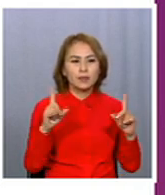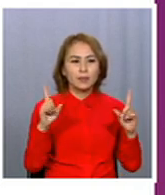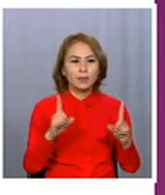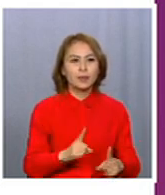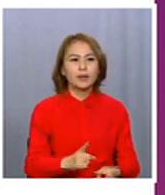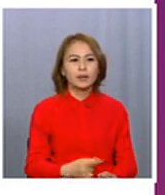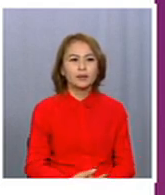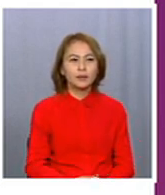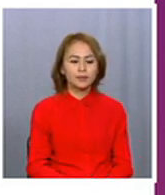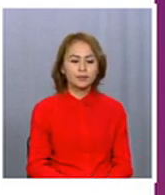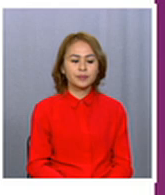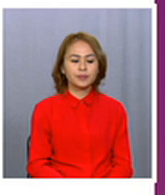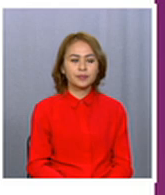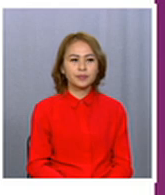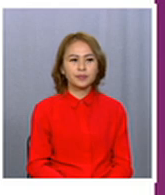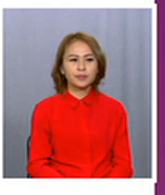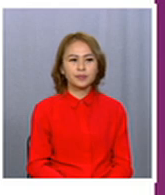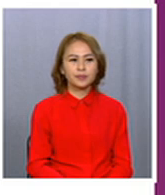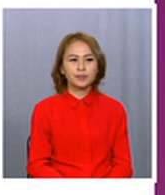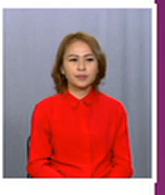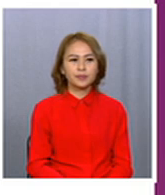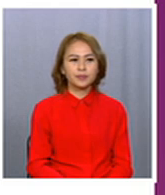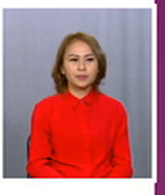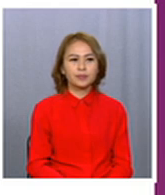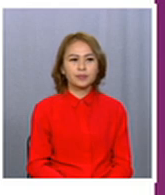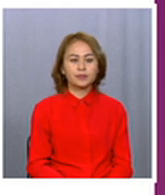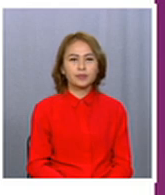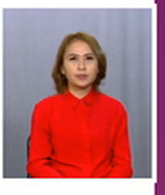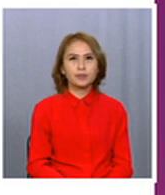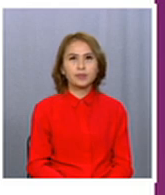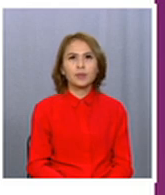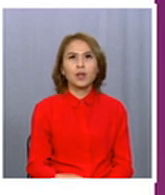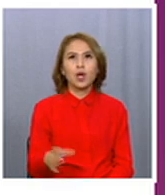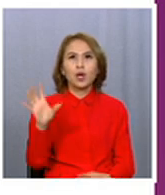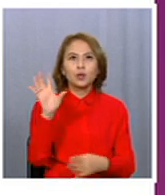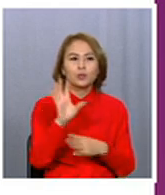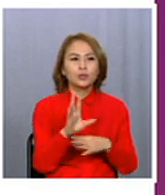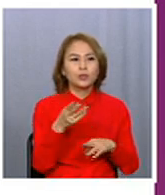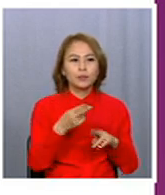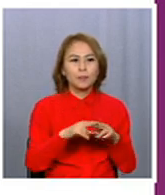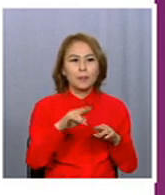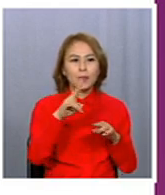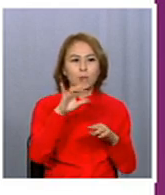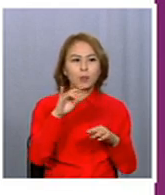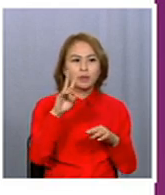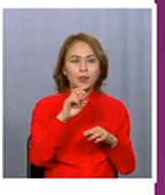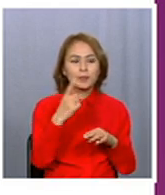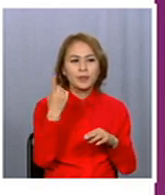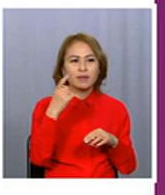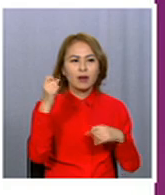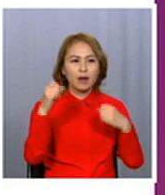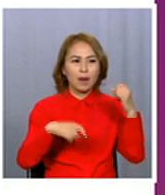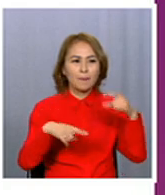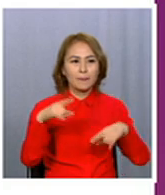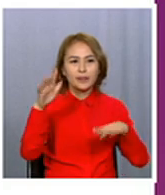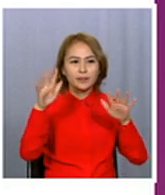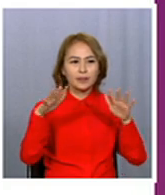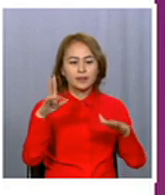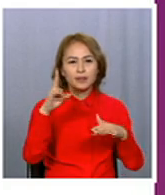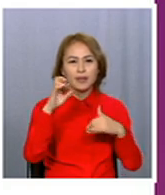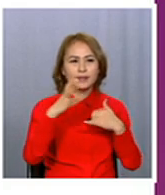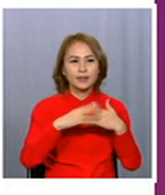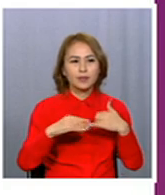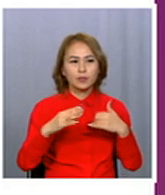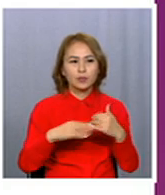втором – с маленькой? Спутник планеты Земля – Луна. Первые капли дождя упали на